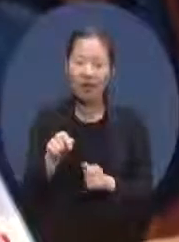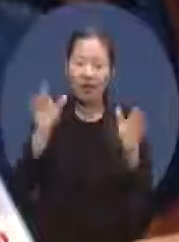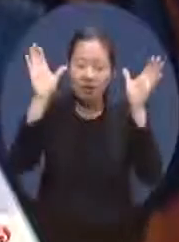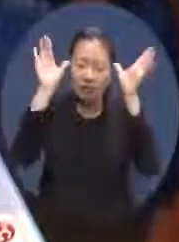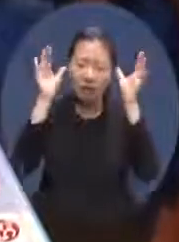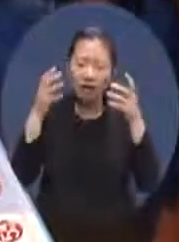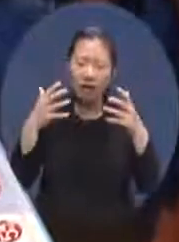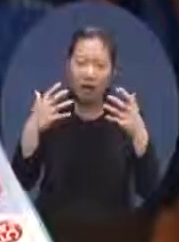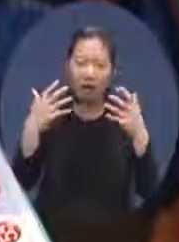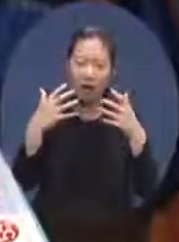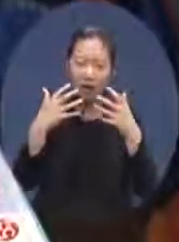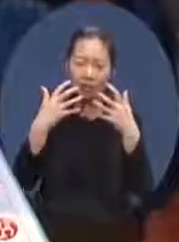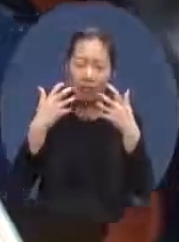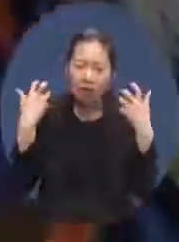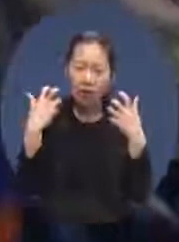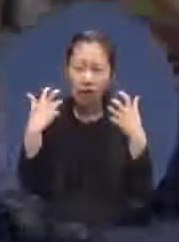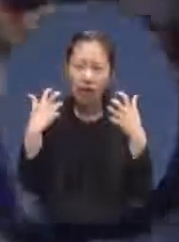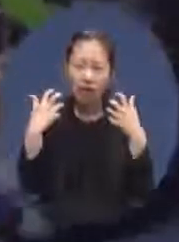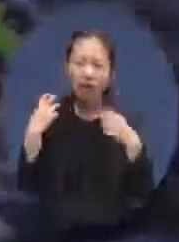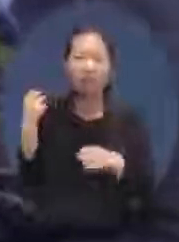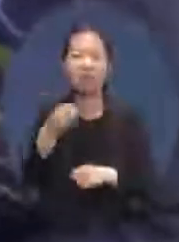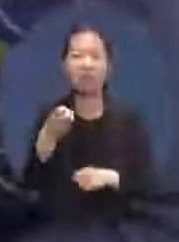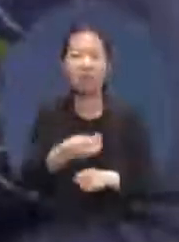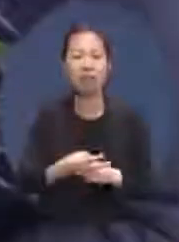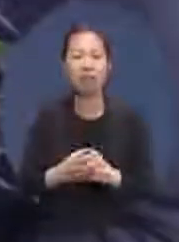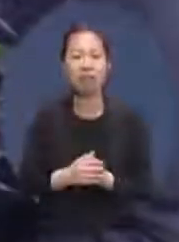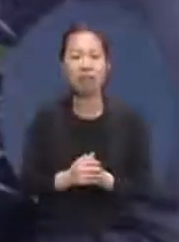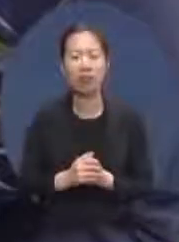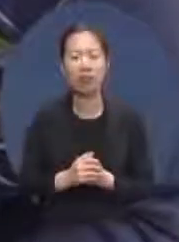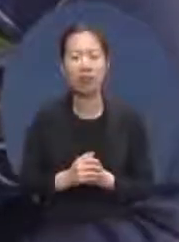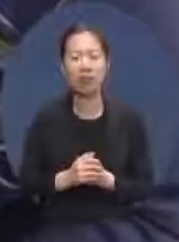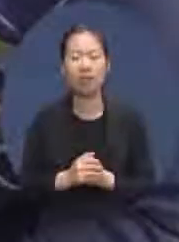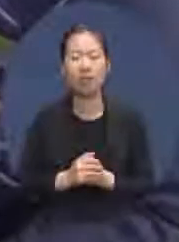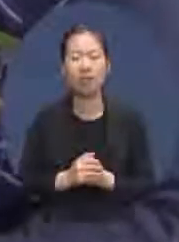거야? 개. 그렇구나. 그럼 다시.